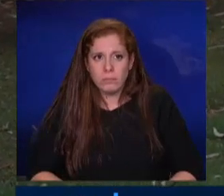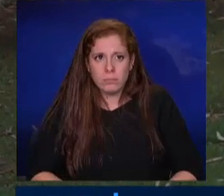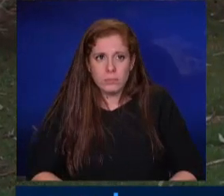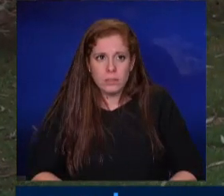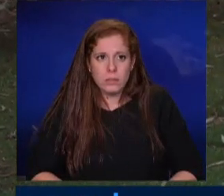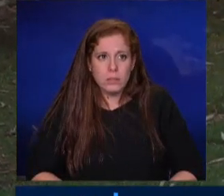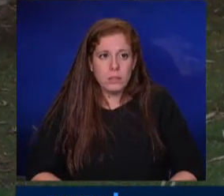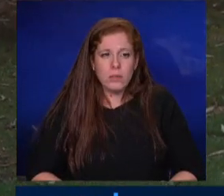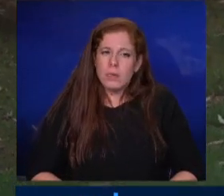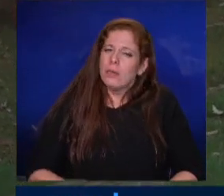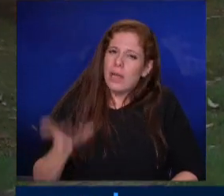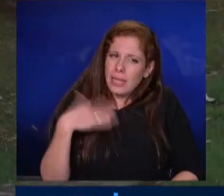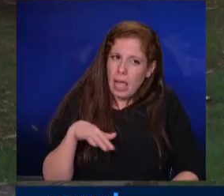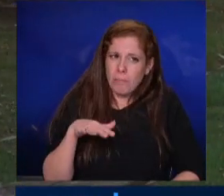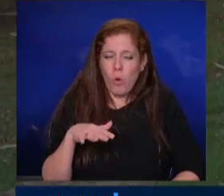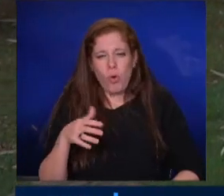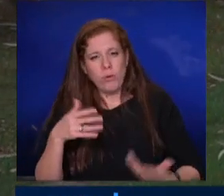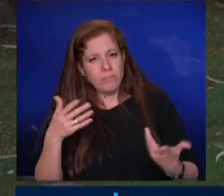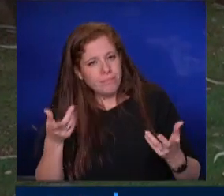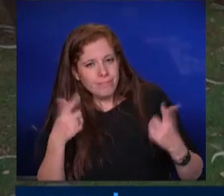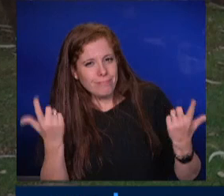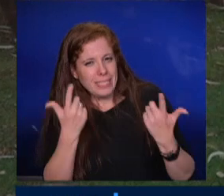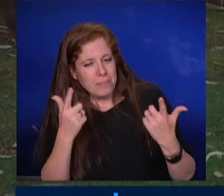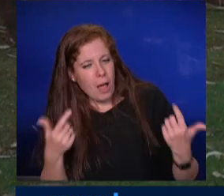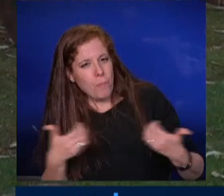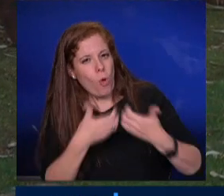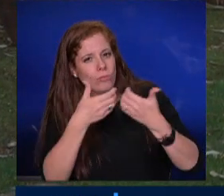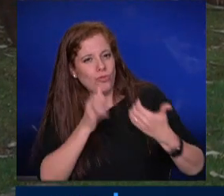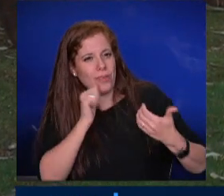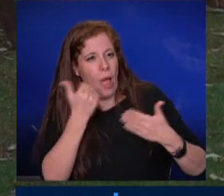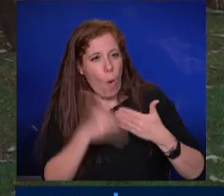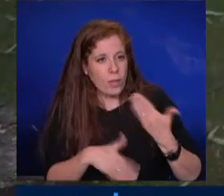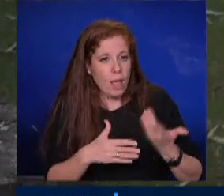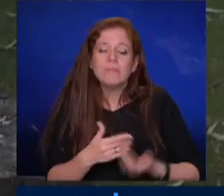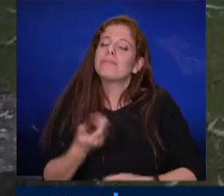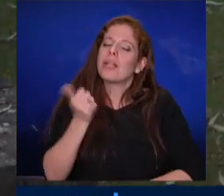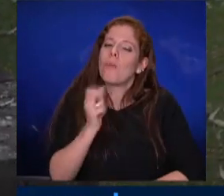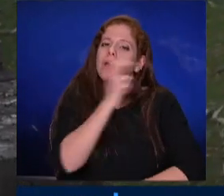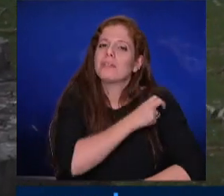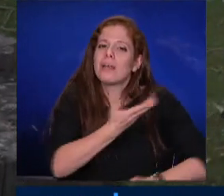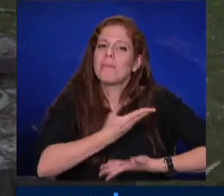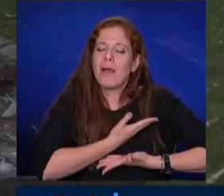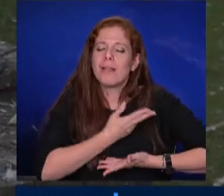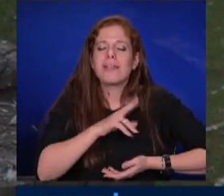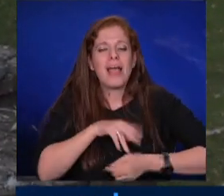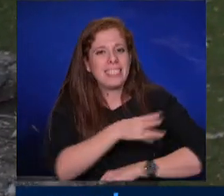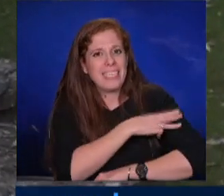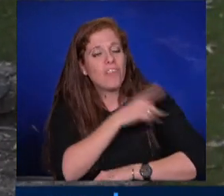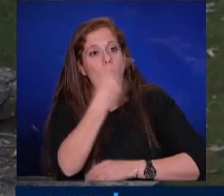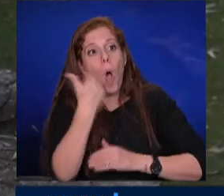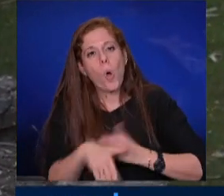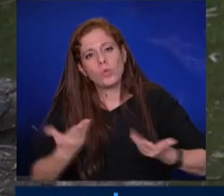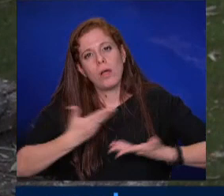מה, הייתה פה שתייה אחרונה, משהו כזה? אתמול באמת קצין קיבל דרגת סגן, והוא האחרון שיקבל את